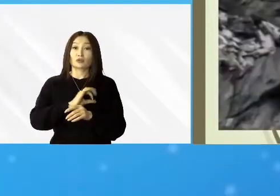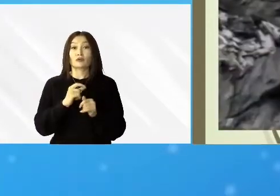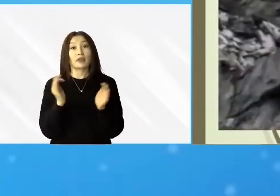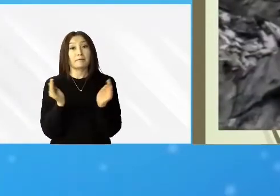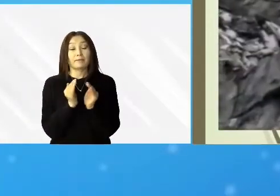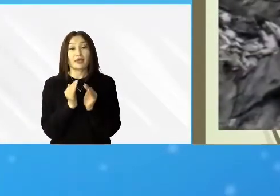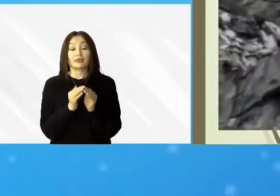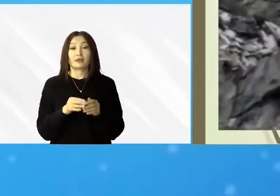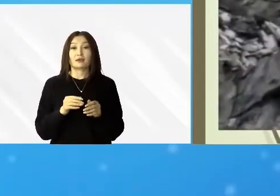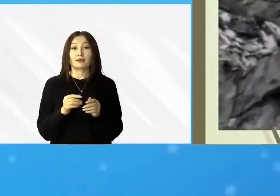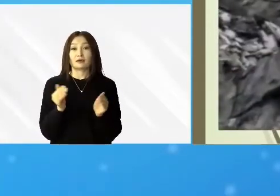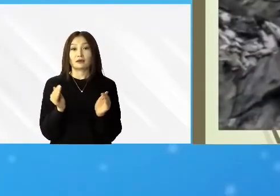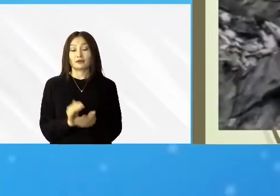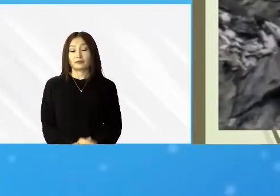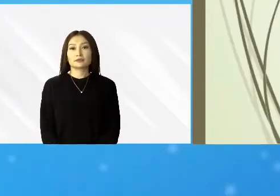менее бдительной жертвы.